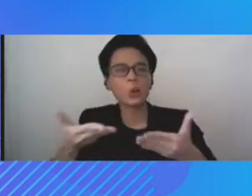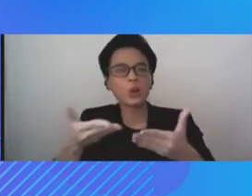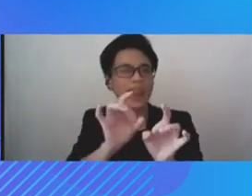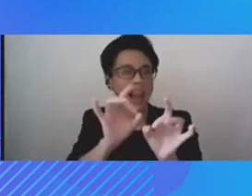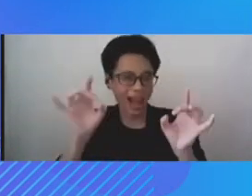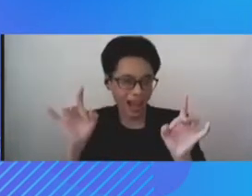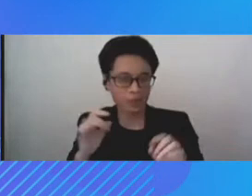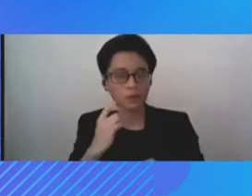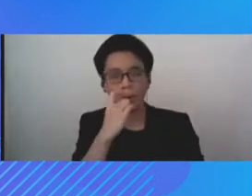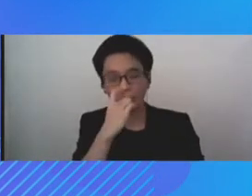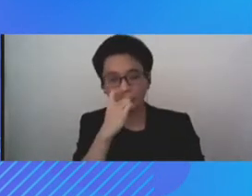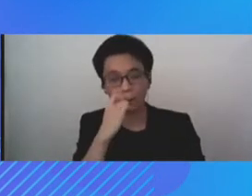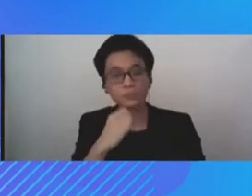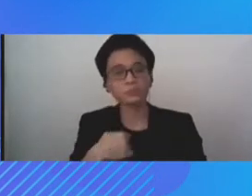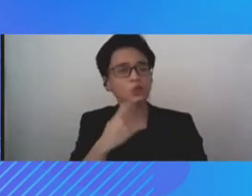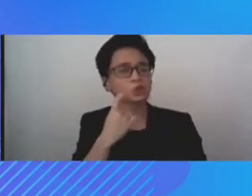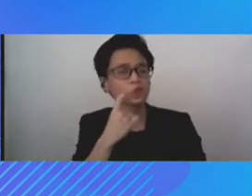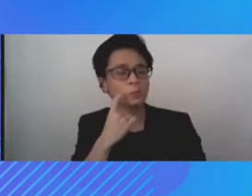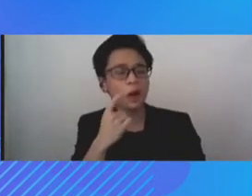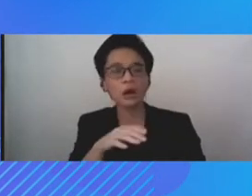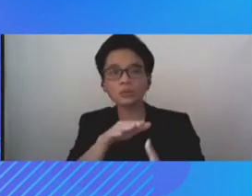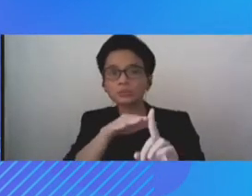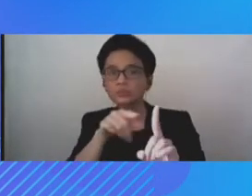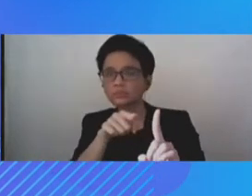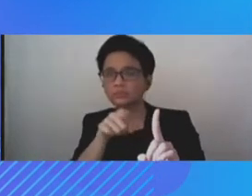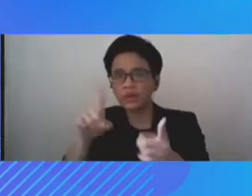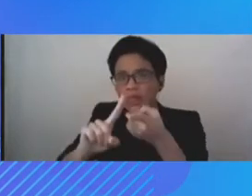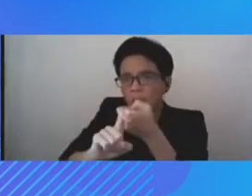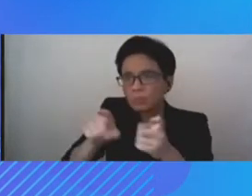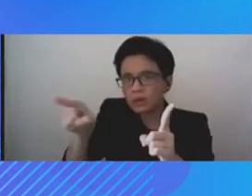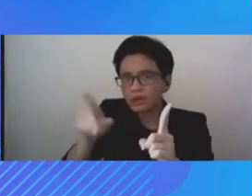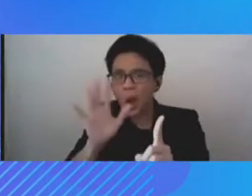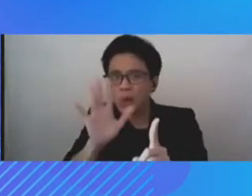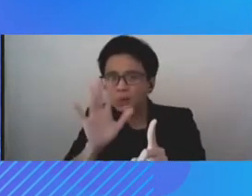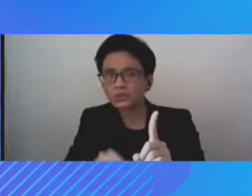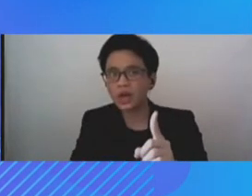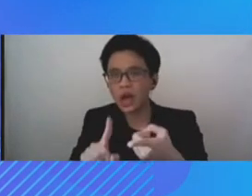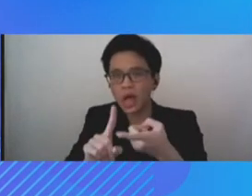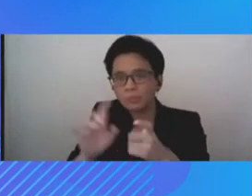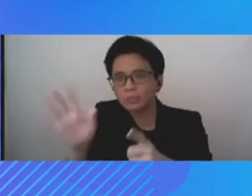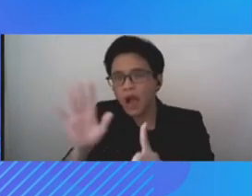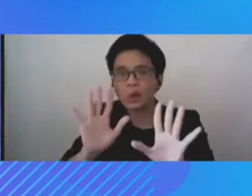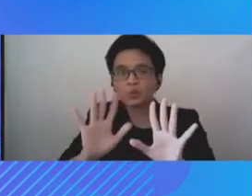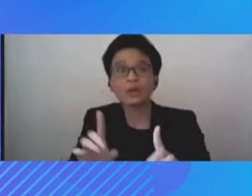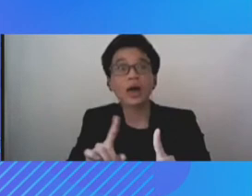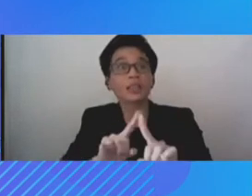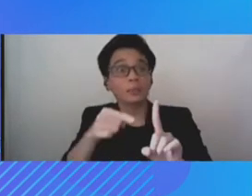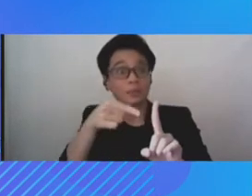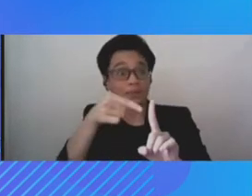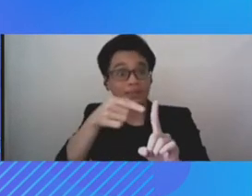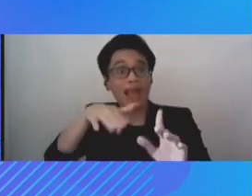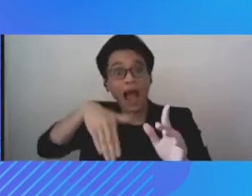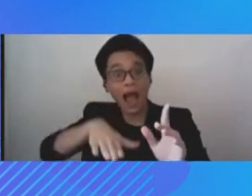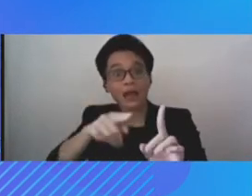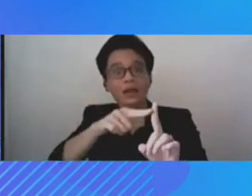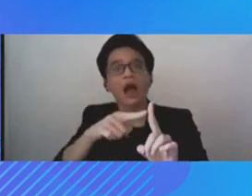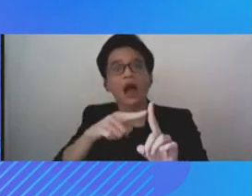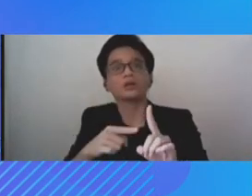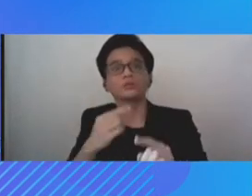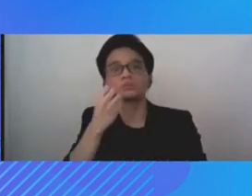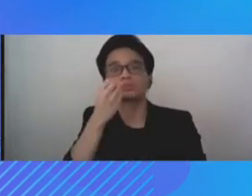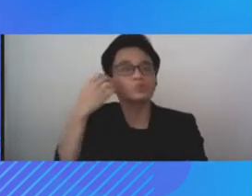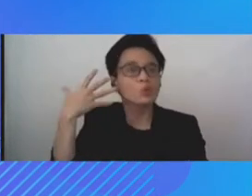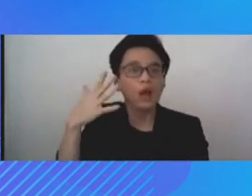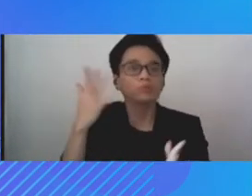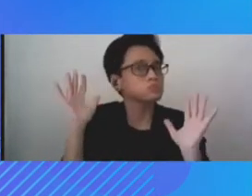gitu, itu saya coba, ternyata anak saya tetap tidak menggubris saya mau ngomong apa, orang itu nggak baik nakalin dia